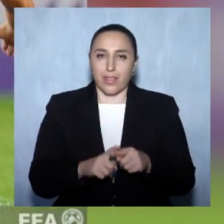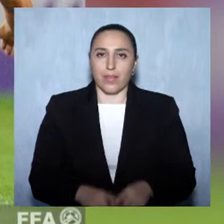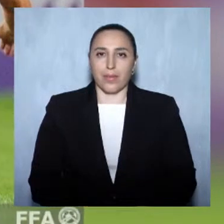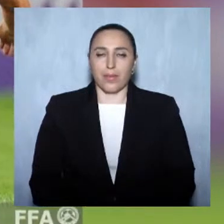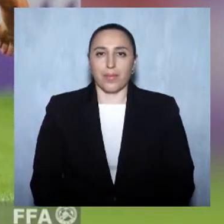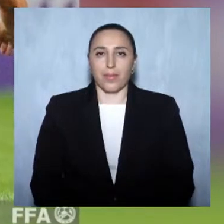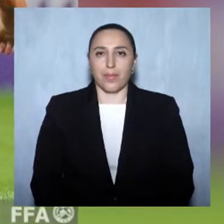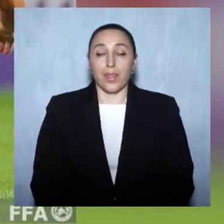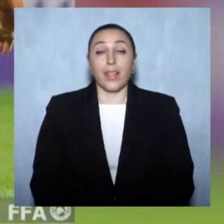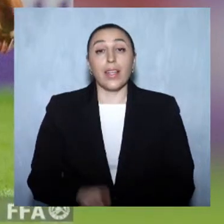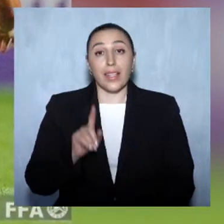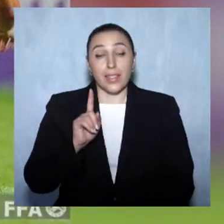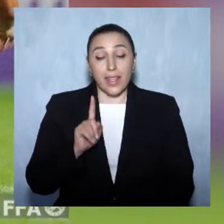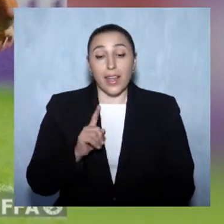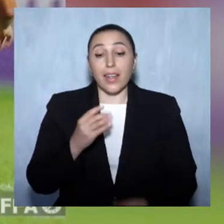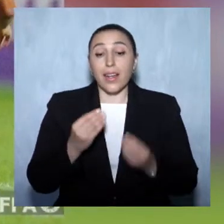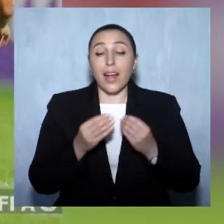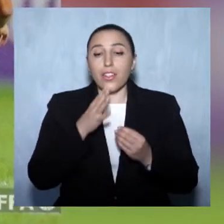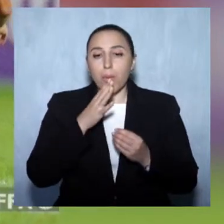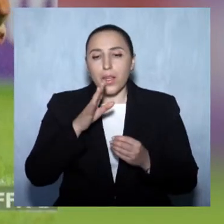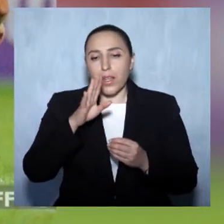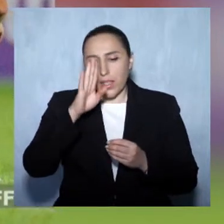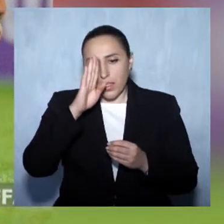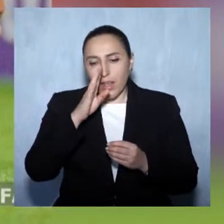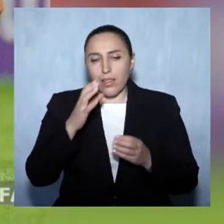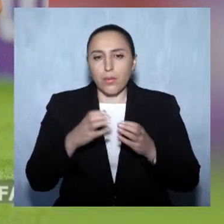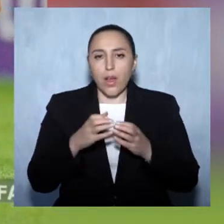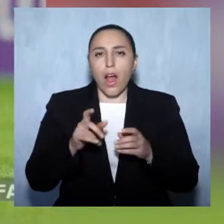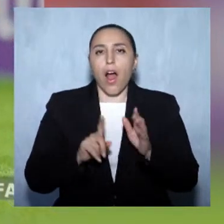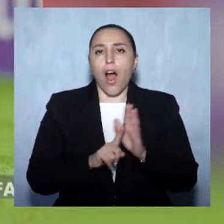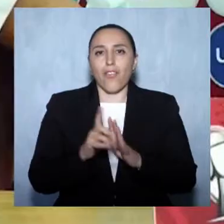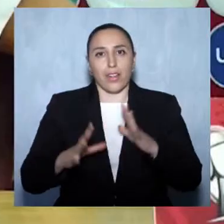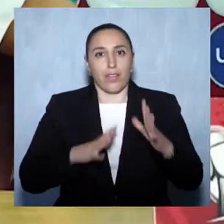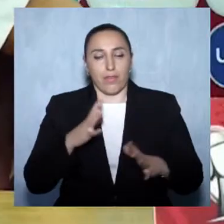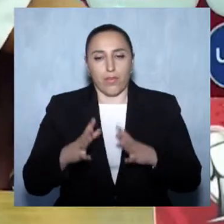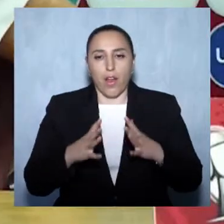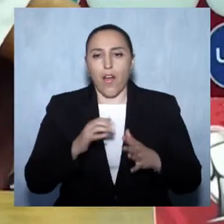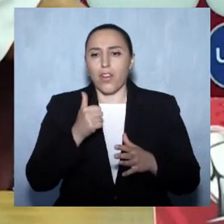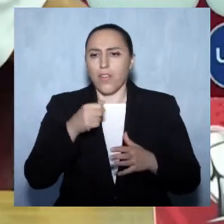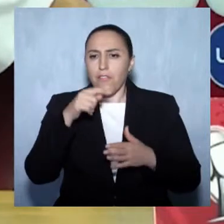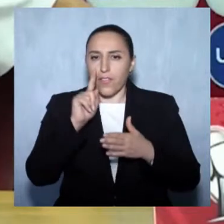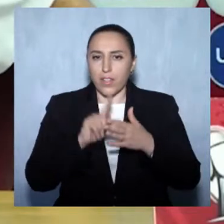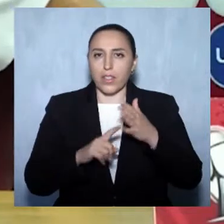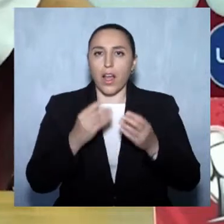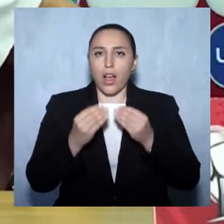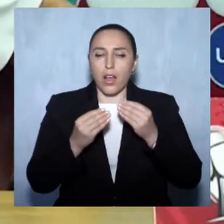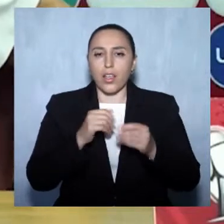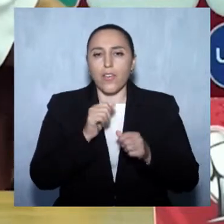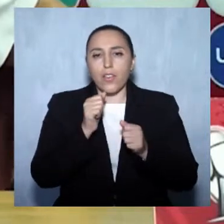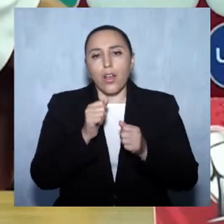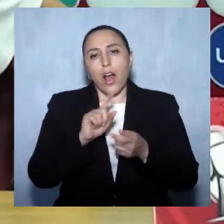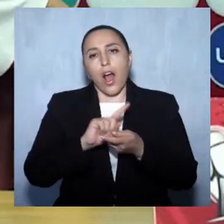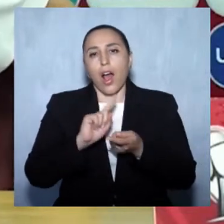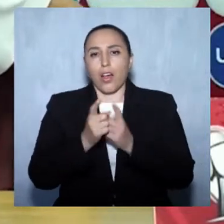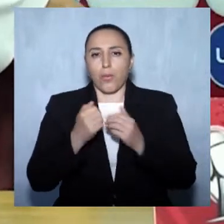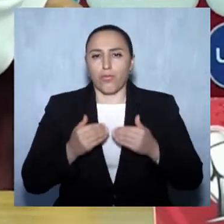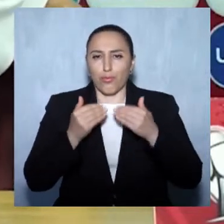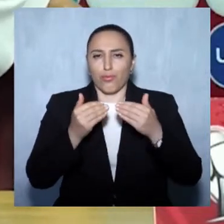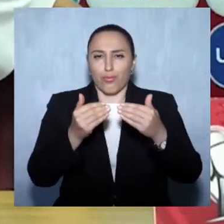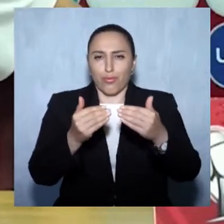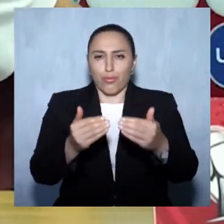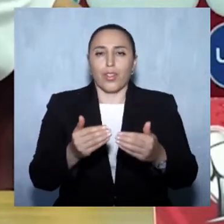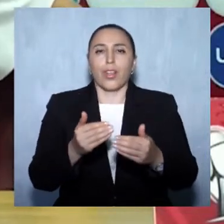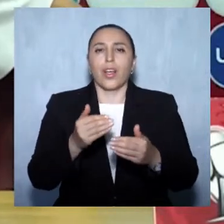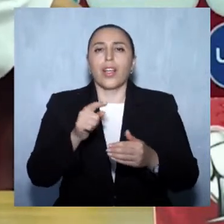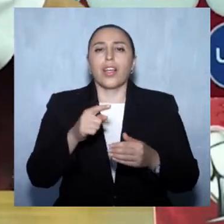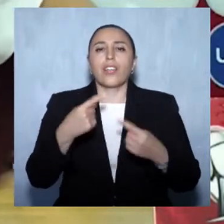el partido, սակայն ընթացքում տղաները սկսեցին գործել ավելի վստահ եւ մենք սկսեցինք անցկացնել հակագրողներ եւ կարող էինք գրավել մրցակցի